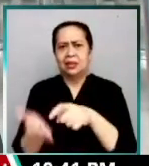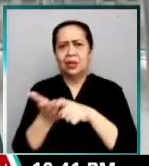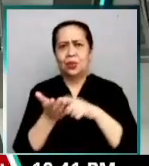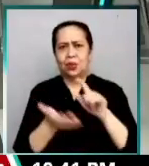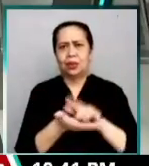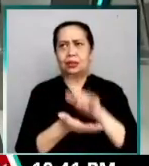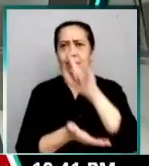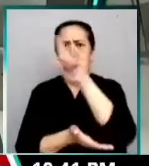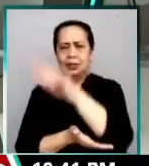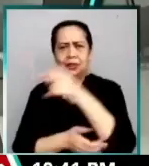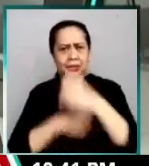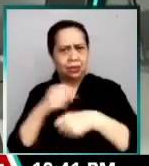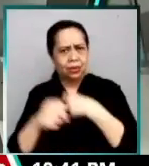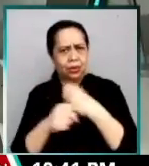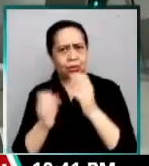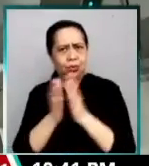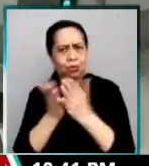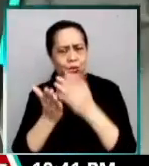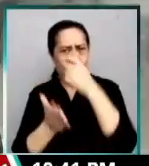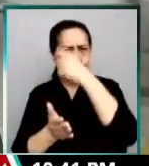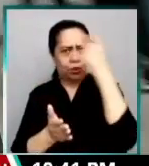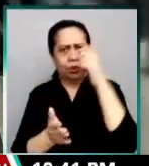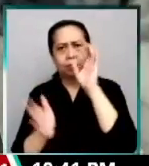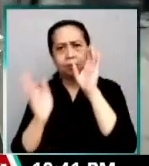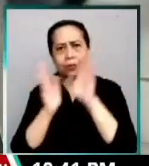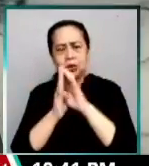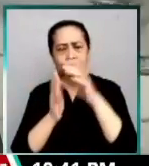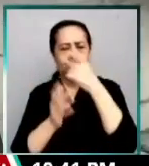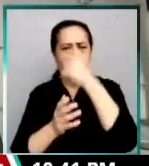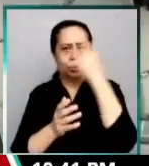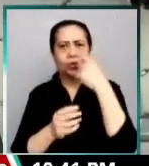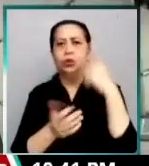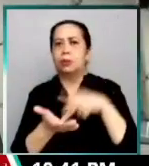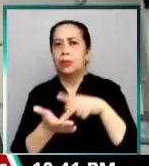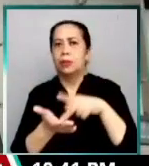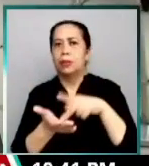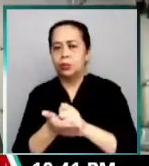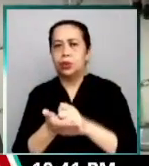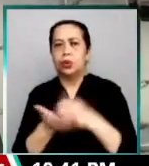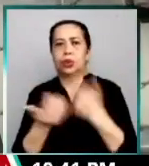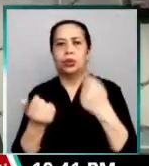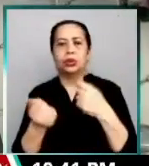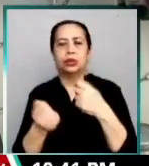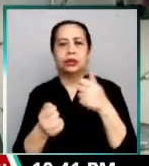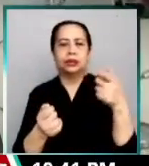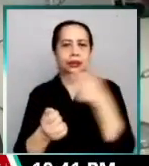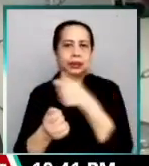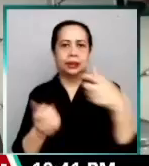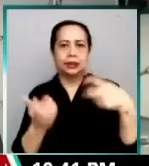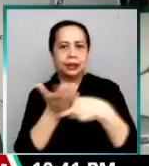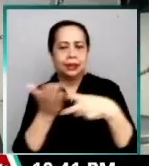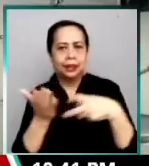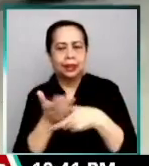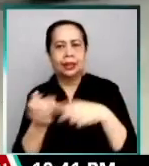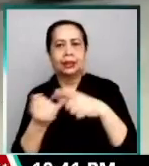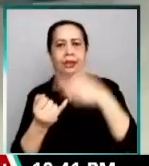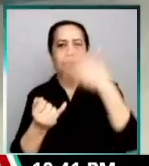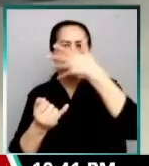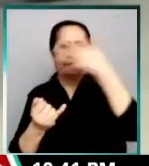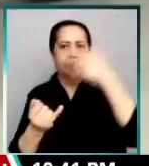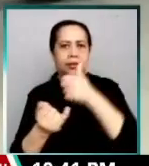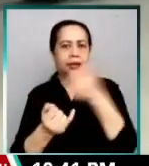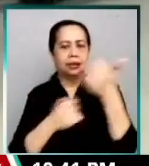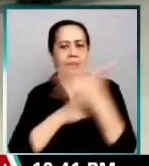ang yearbook at graduation photos. Tanging passport, round trip ticket at visa para sa ilang bansa ang kailangan ng